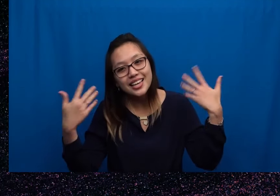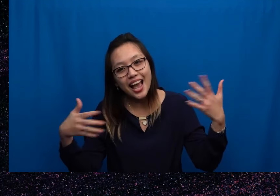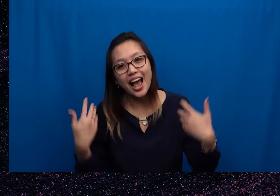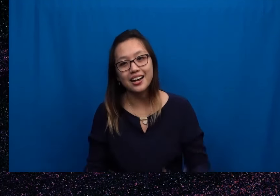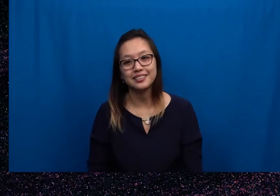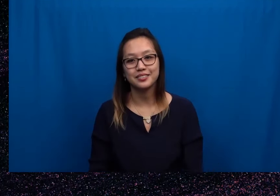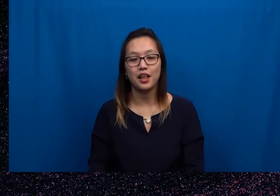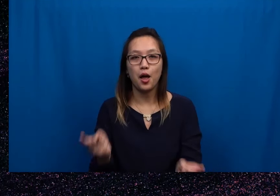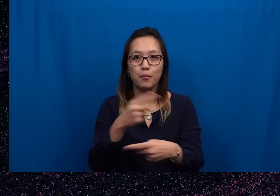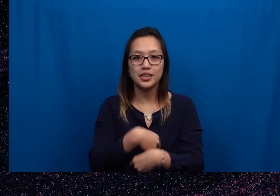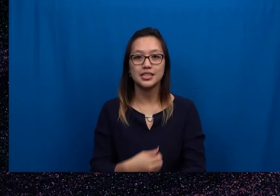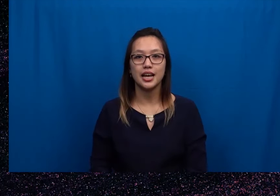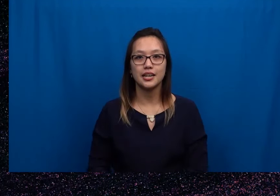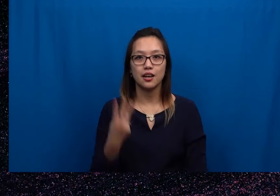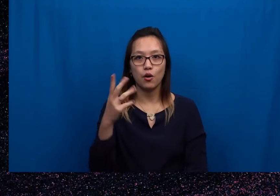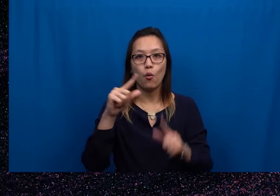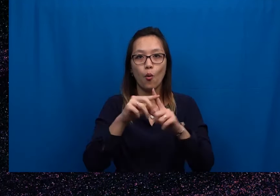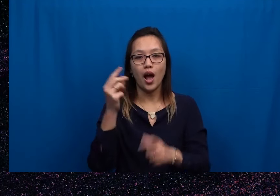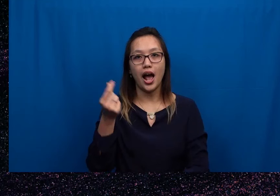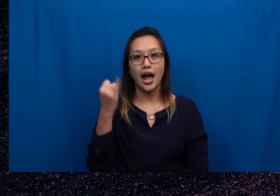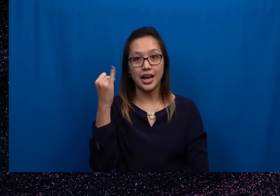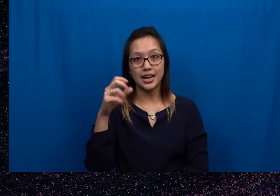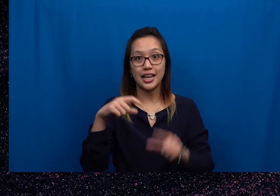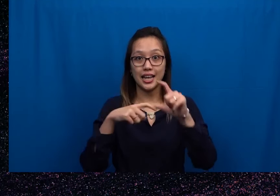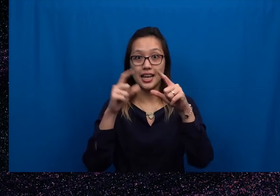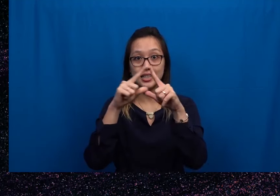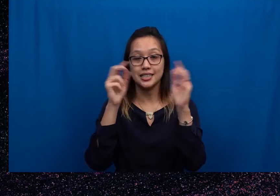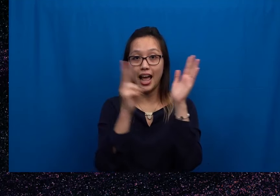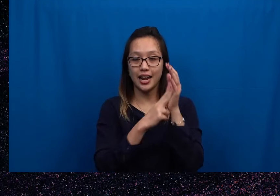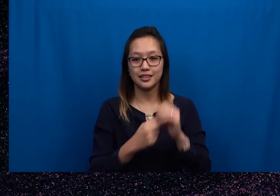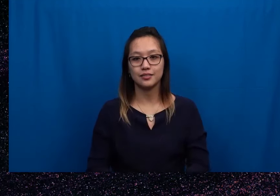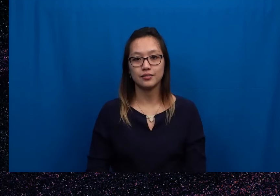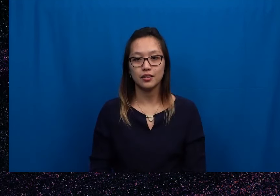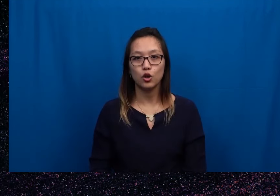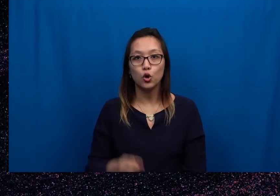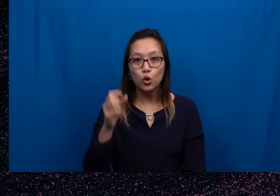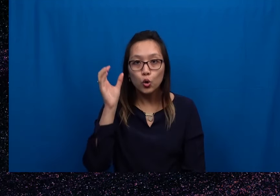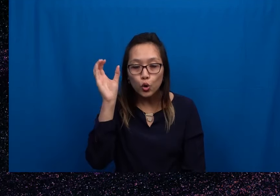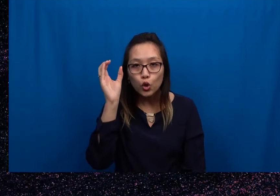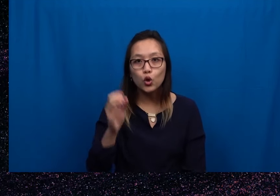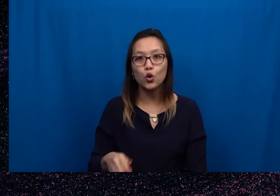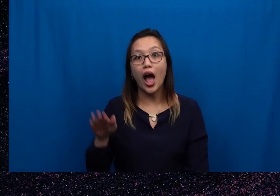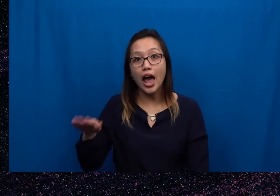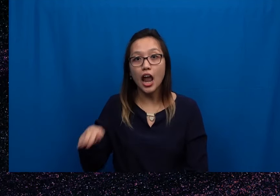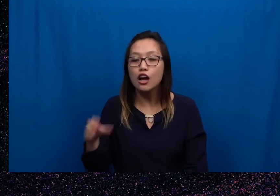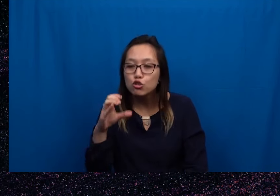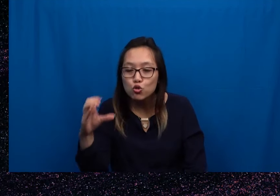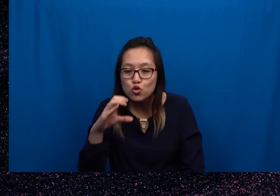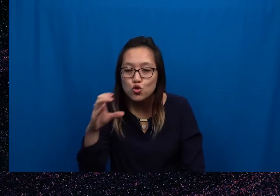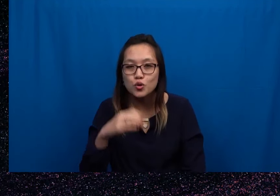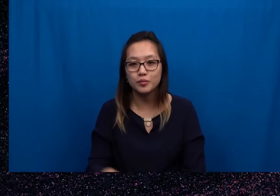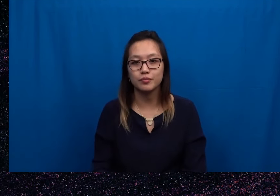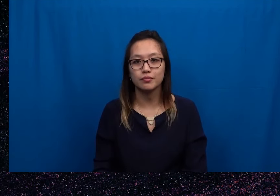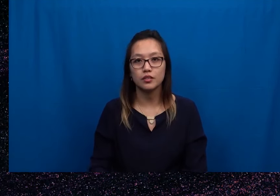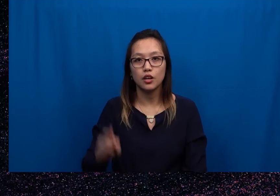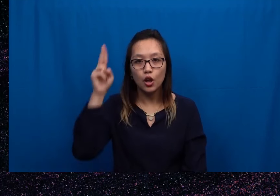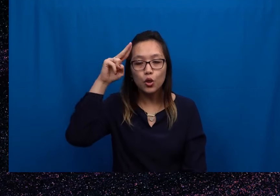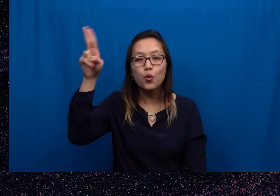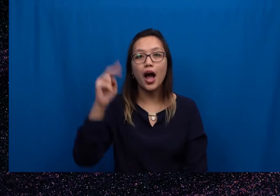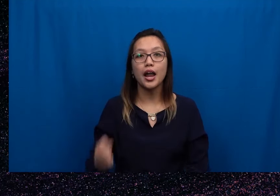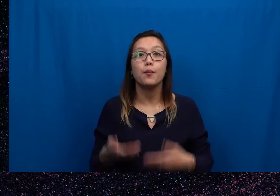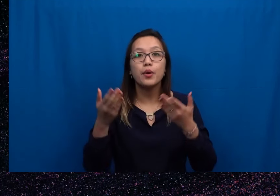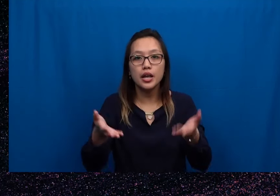menjadi warisan yang indah bagi anak-anak dan keturunan mereka. Berkati setiap pernikahan-pernikahan yang ada Tuhan. Tambah-tambahkan semua hal yang